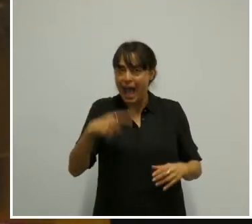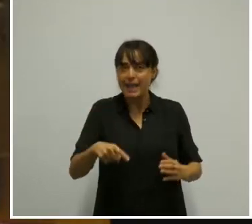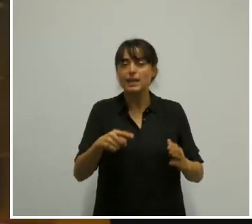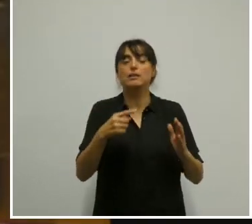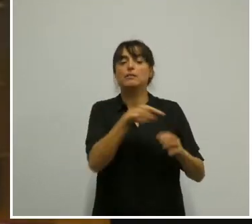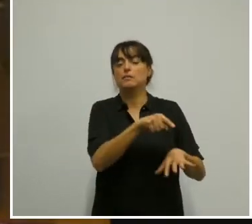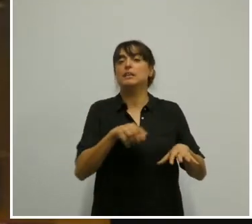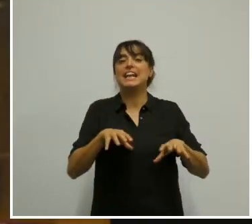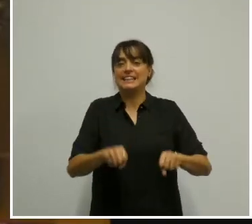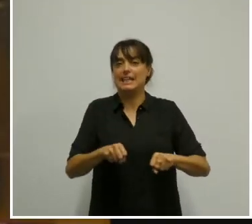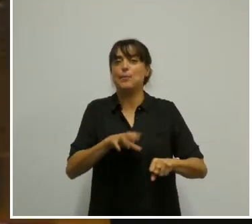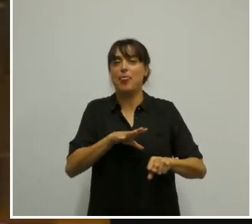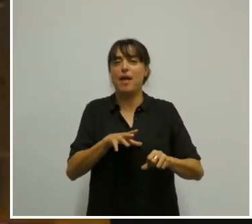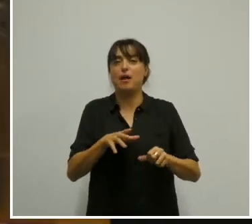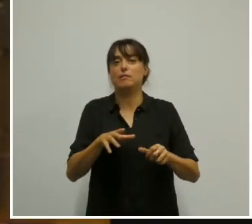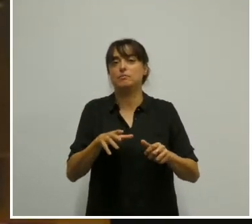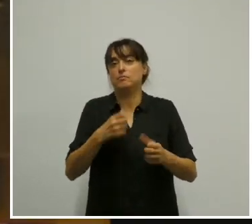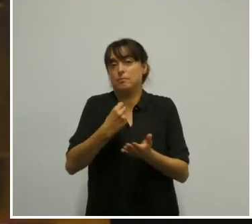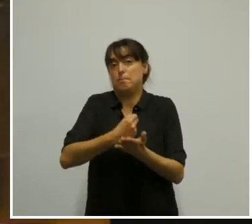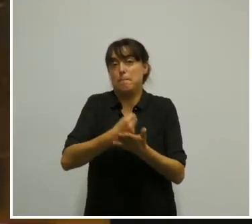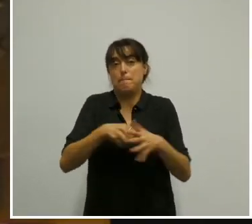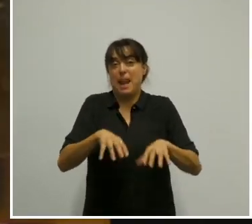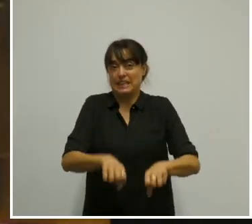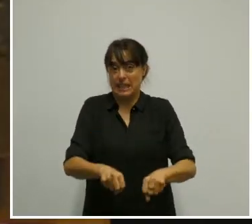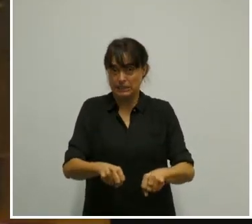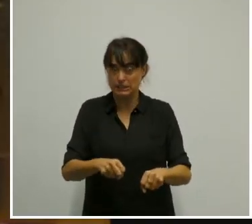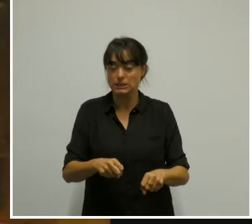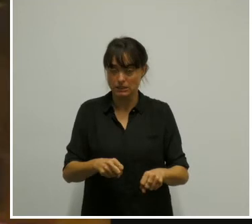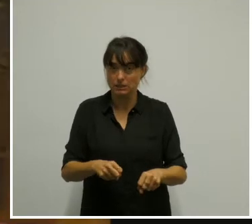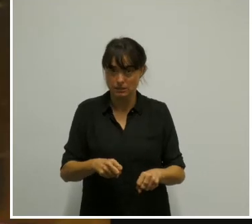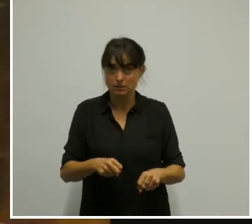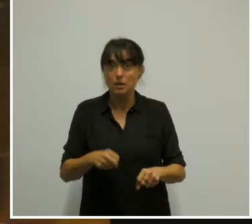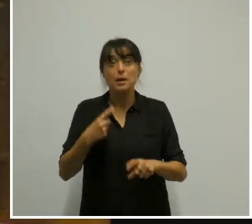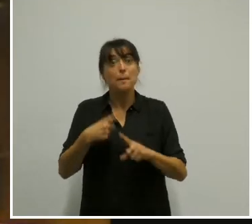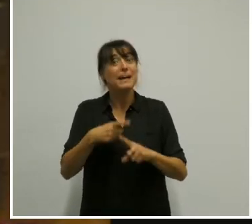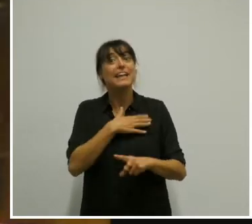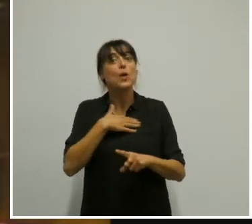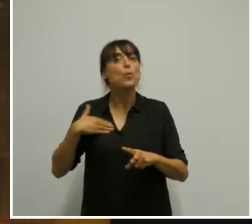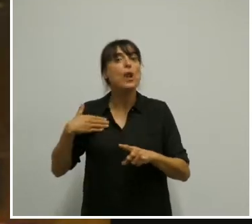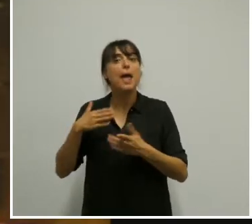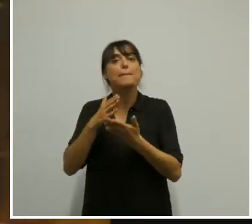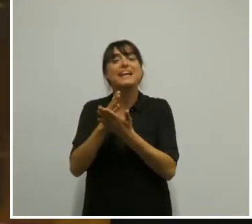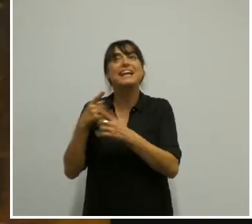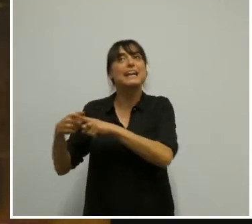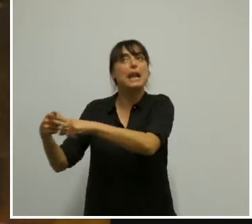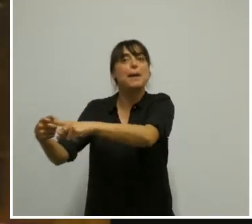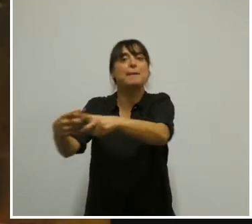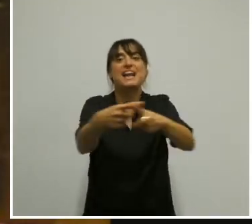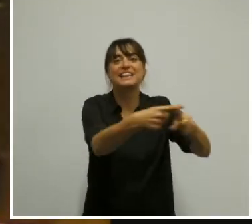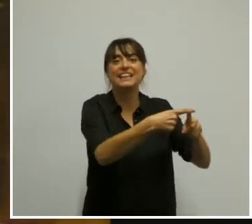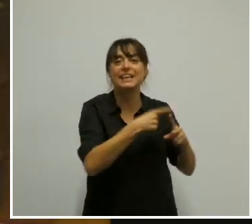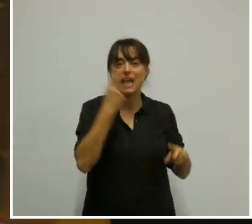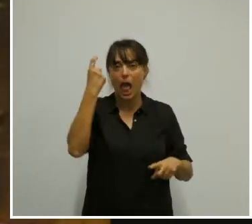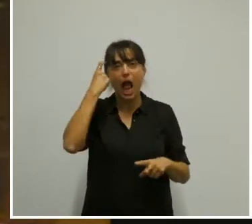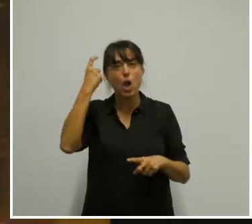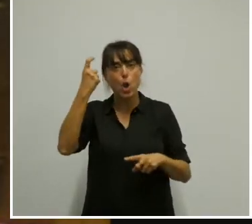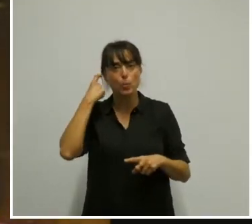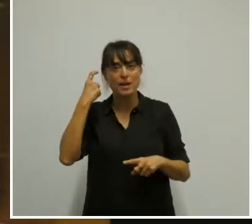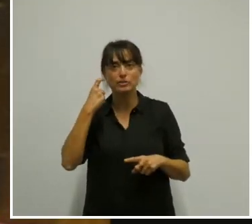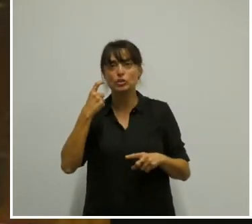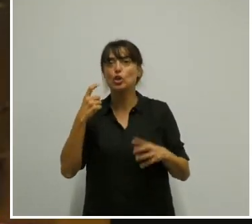perquè l'objectiu és la redistribució equilibrada de l'alumnat. Per tant, va lligat a la reserva de